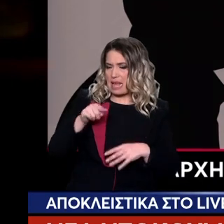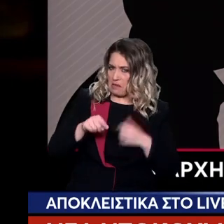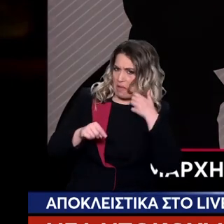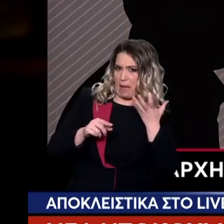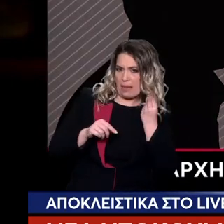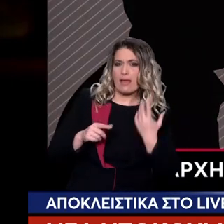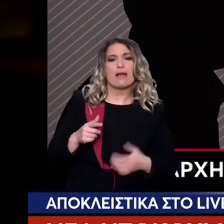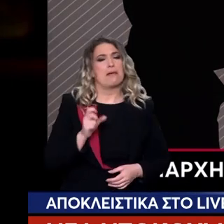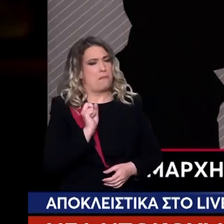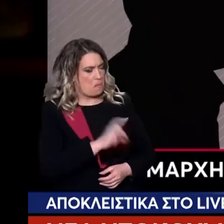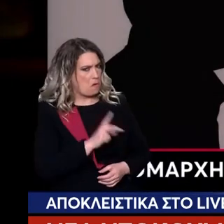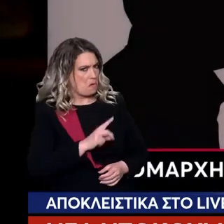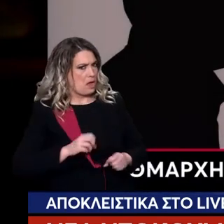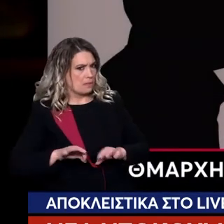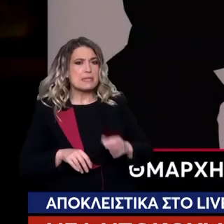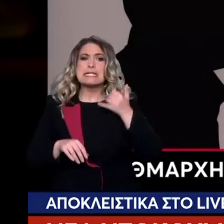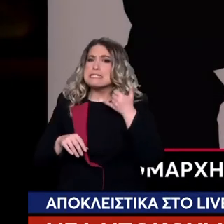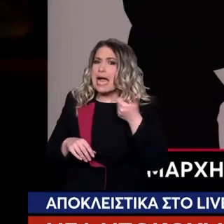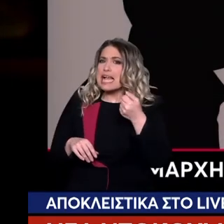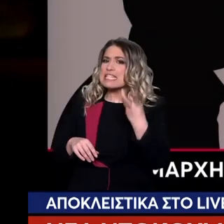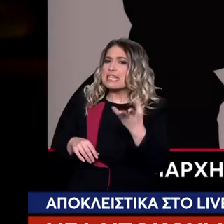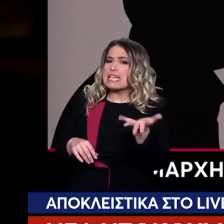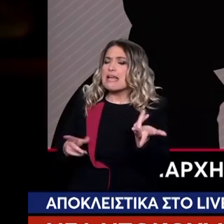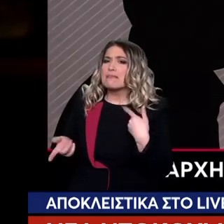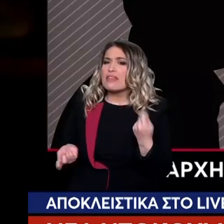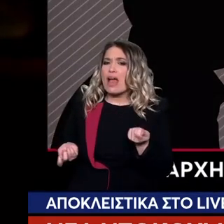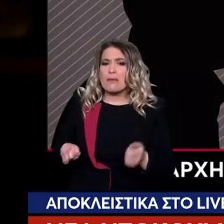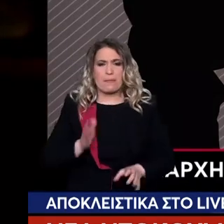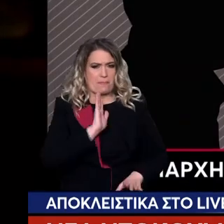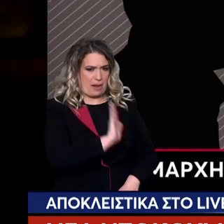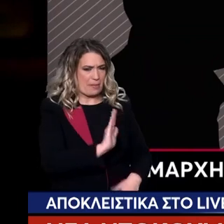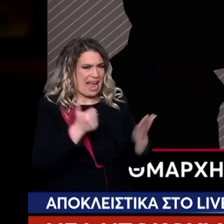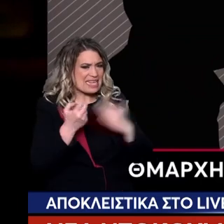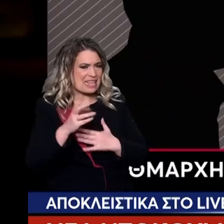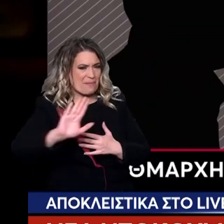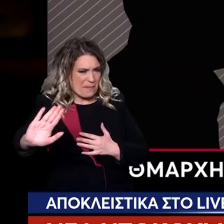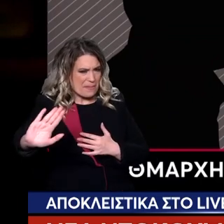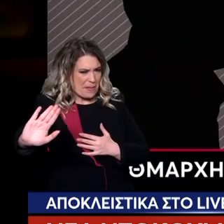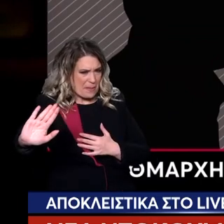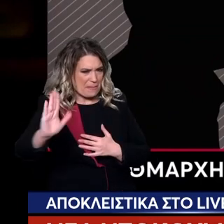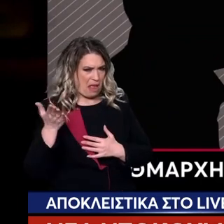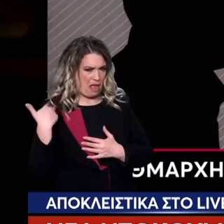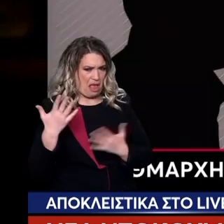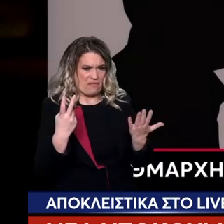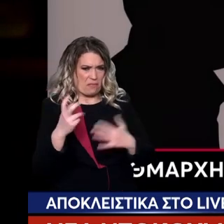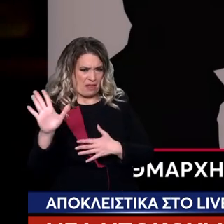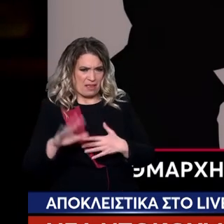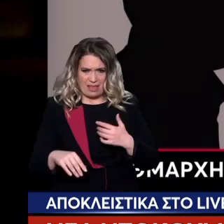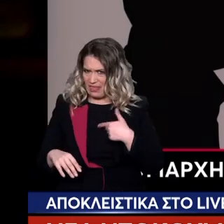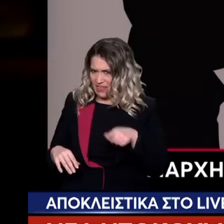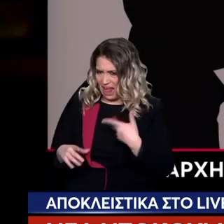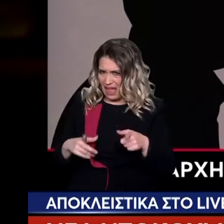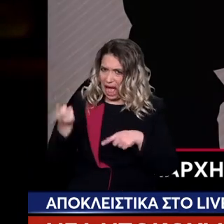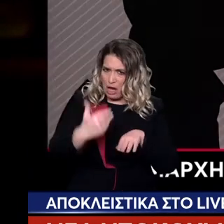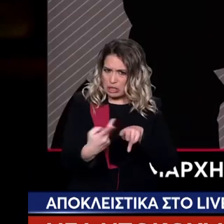ασύρματο να ναι το 63 δεν ξέρω πώς είναι τι θα κάνουμε τώρα 63 άστο διώξει το με 70 λεπτά έφυγε τώρα και 35 θα το διώξουμε κιι αυτό